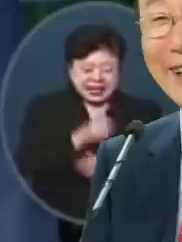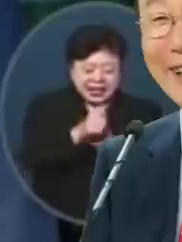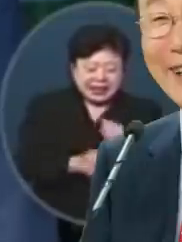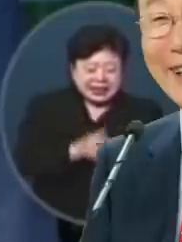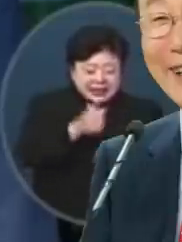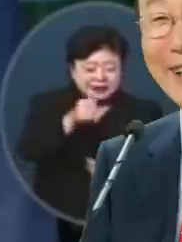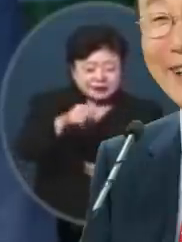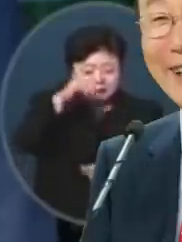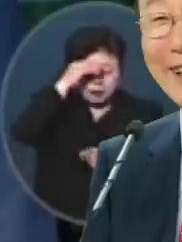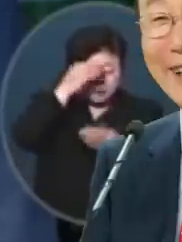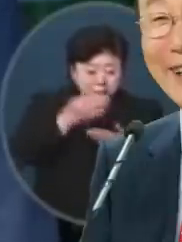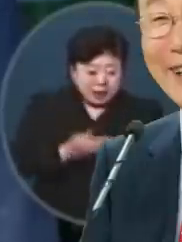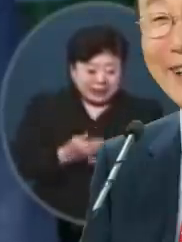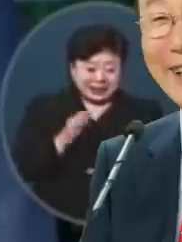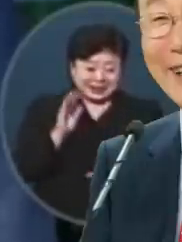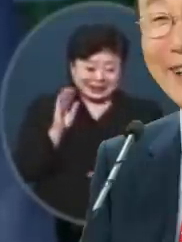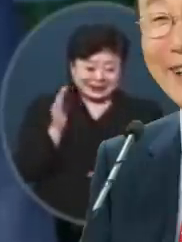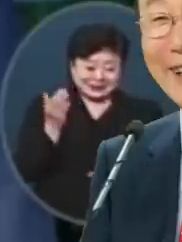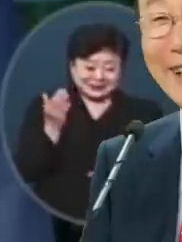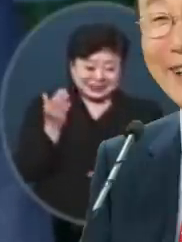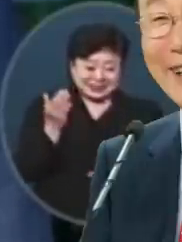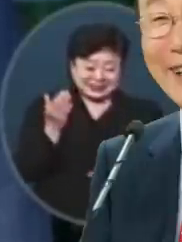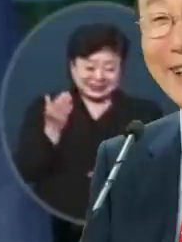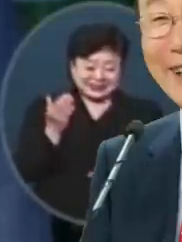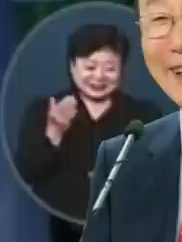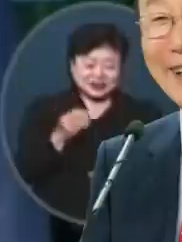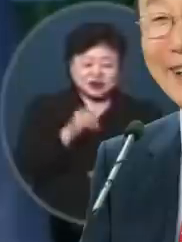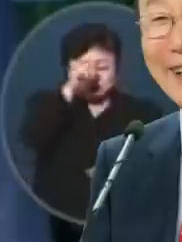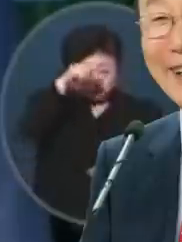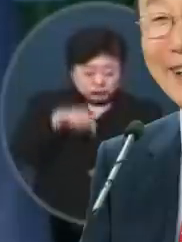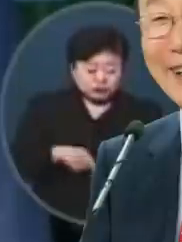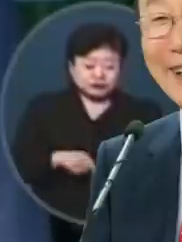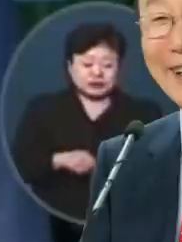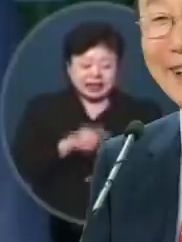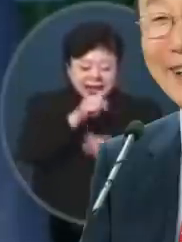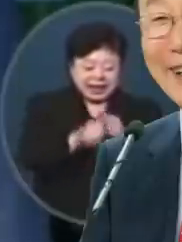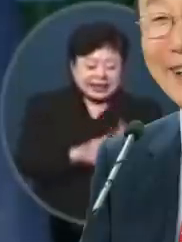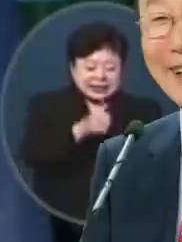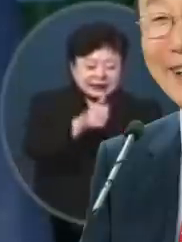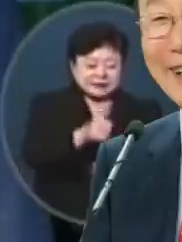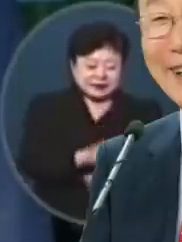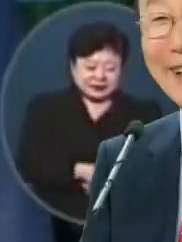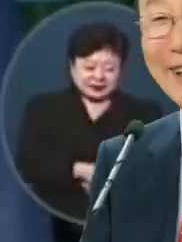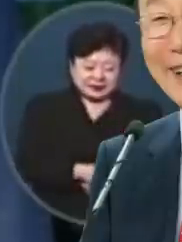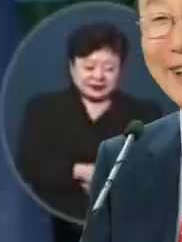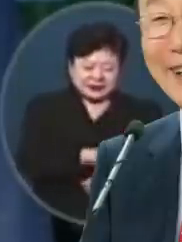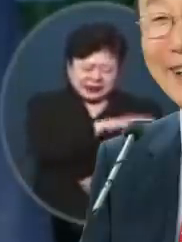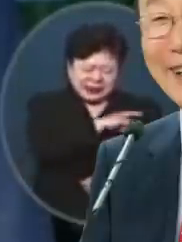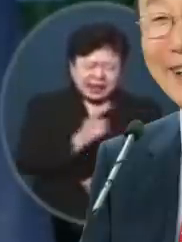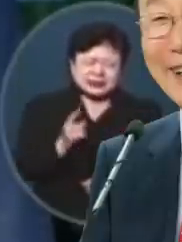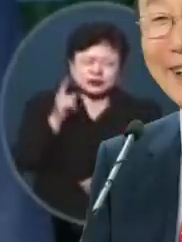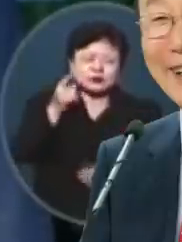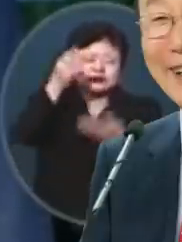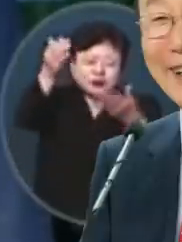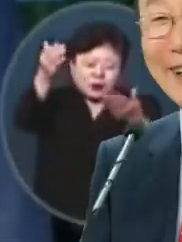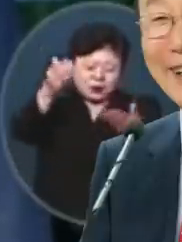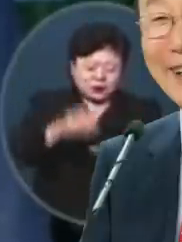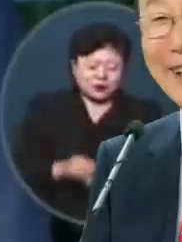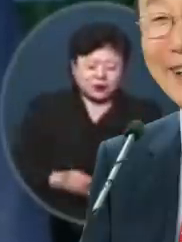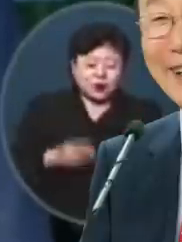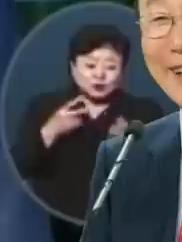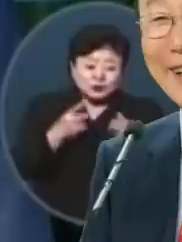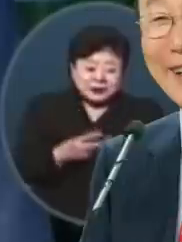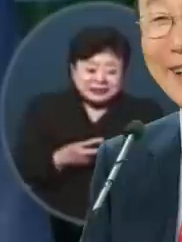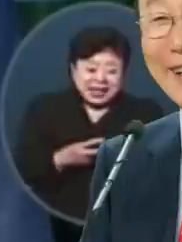하나님과 닮았어요. 이 우주에 하나님이 가장 높으시고 그 다음에